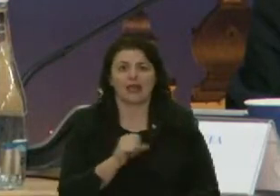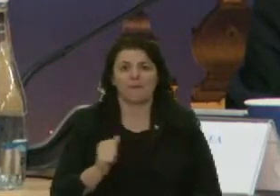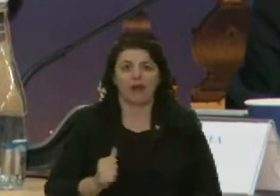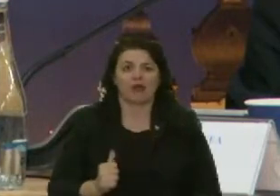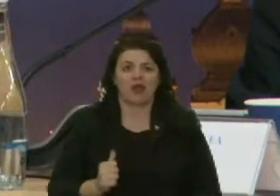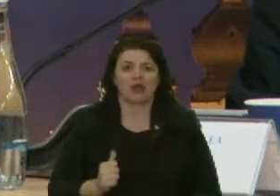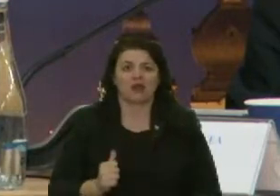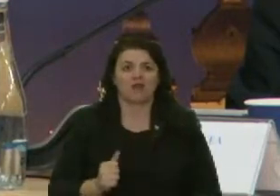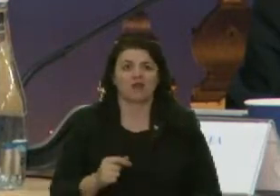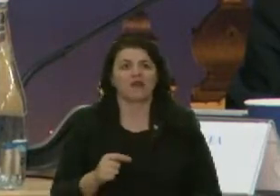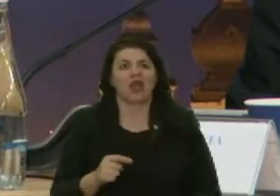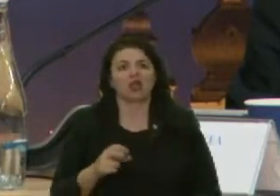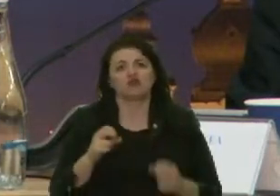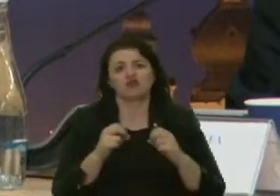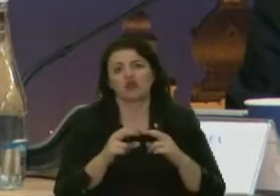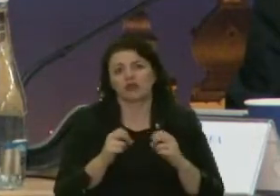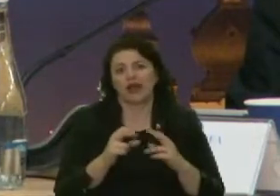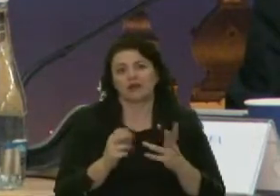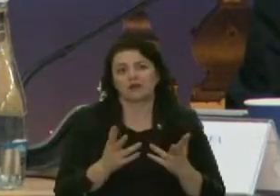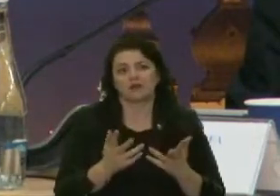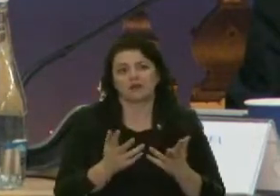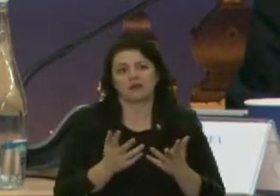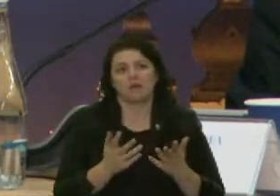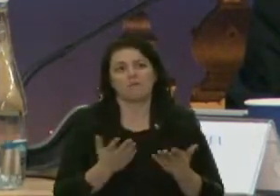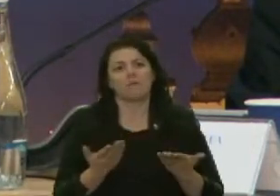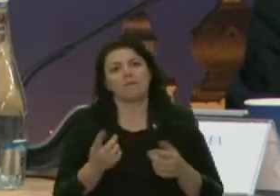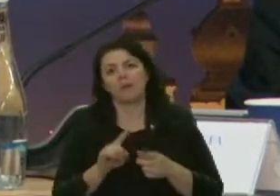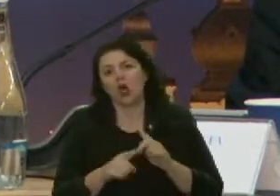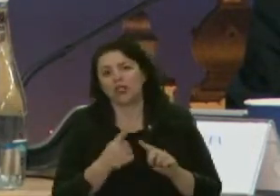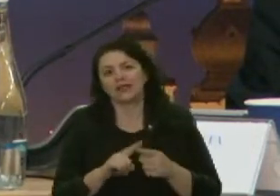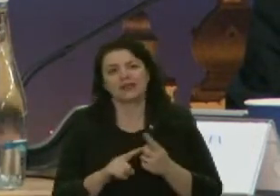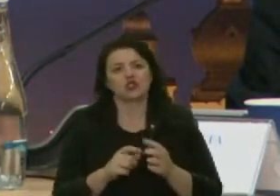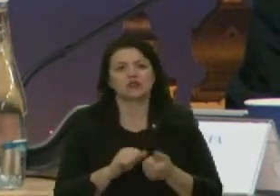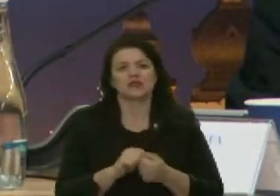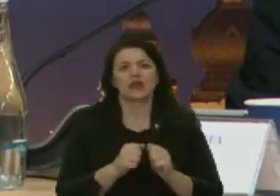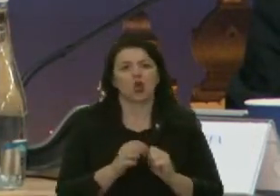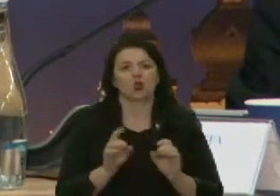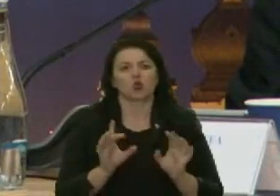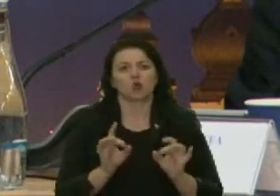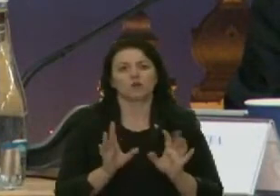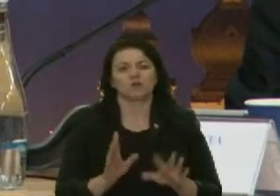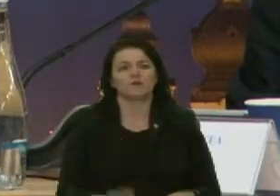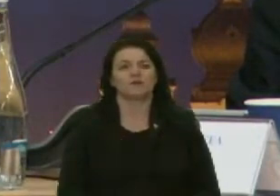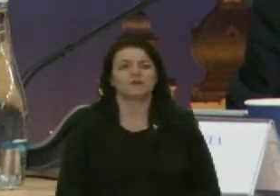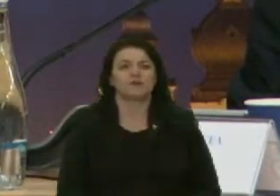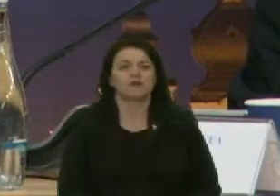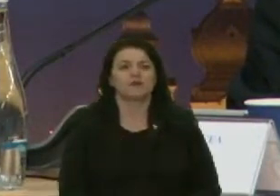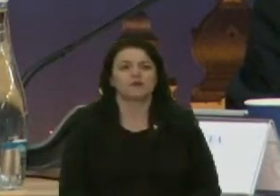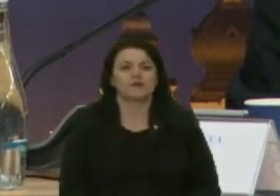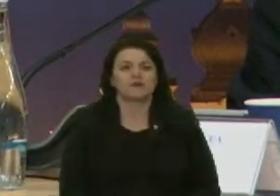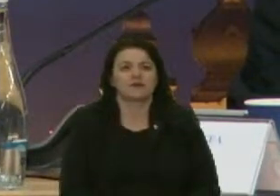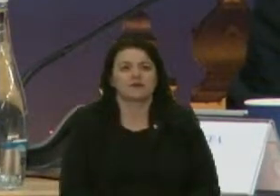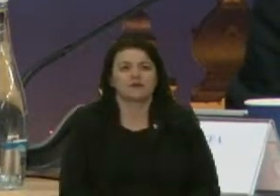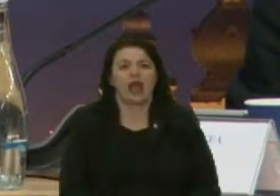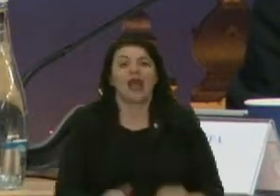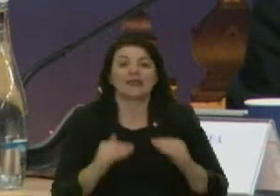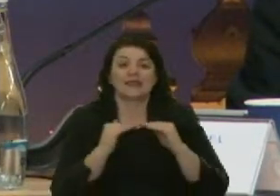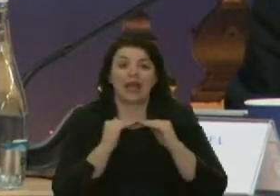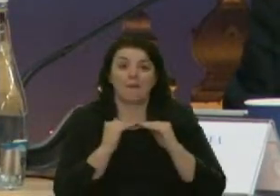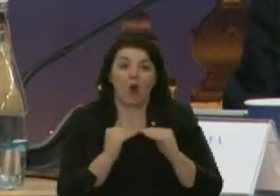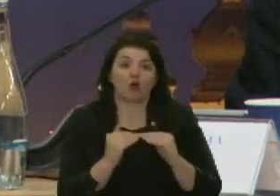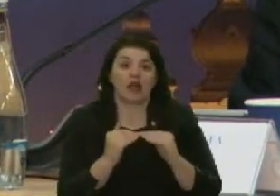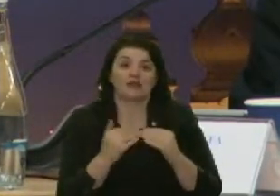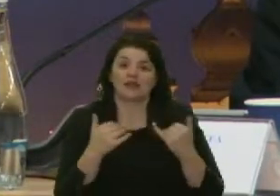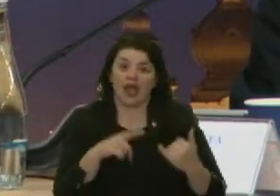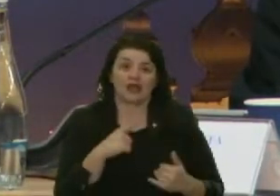bineînțeles că vă veți certa că i au numit unii sau alții niște experți care s mai politici sau mai a politici o să aveți iară aceeași discuție Da Cia e democrație și frumoasă în cetate